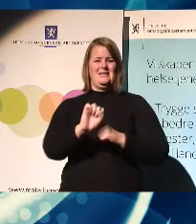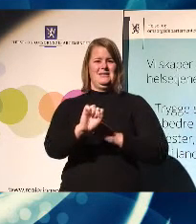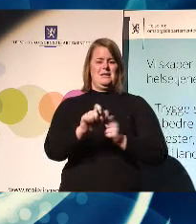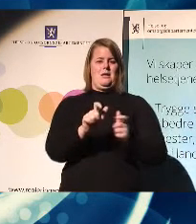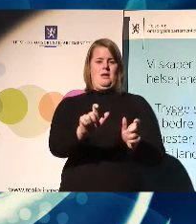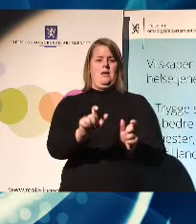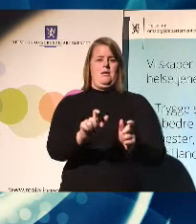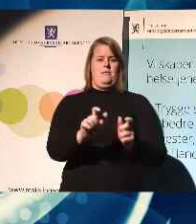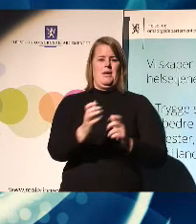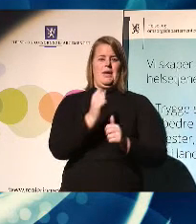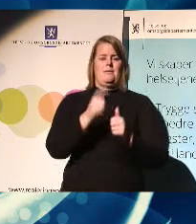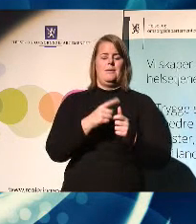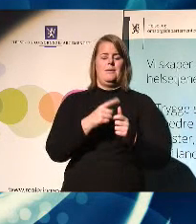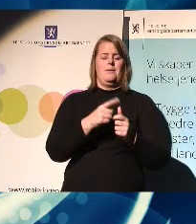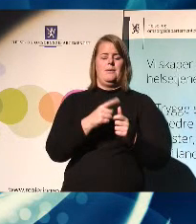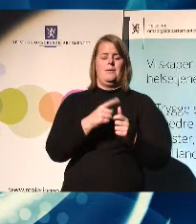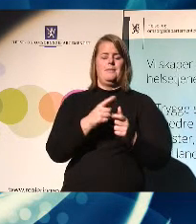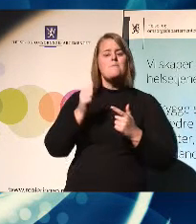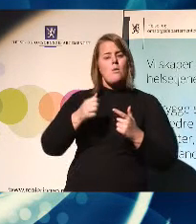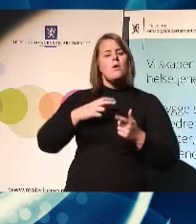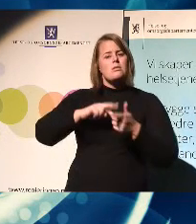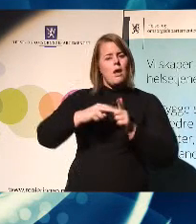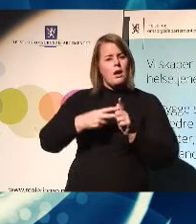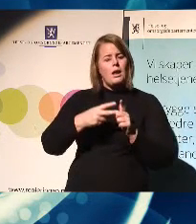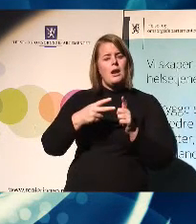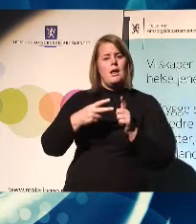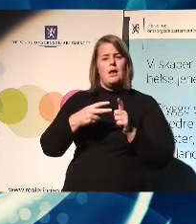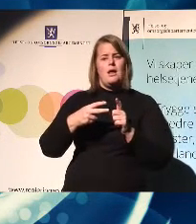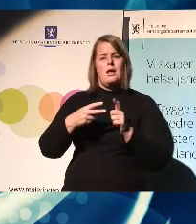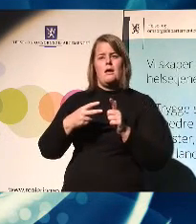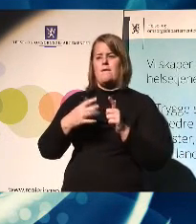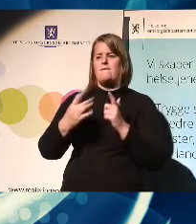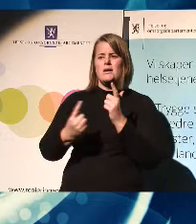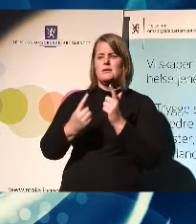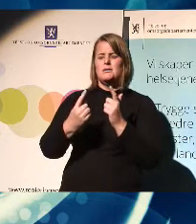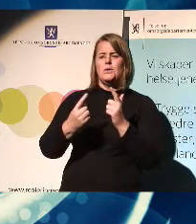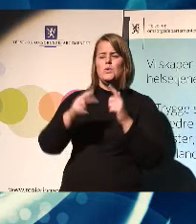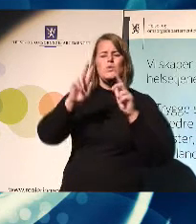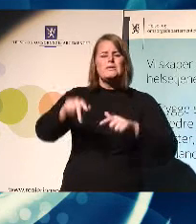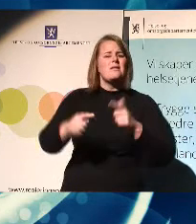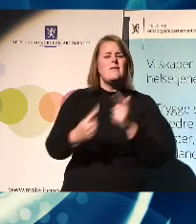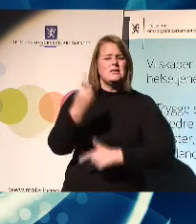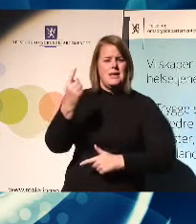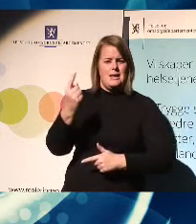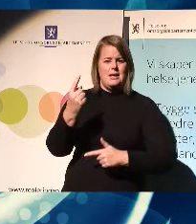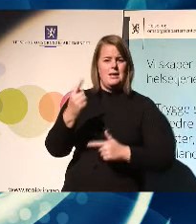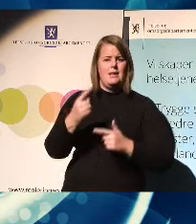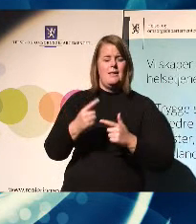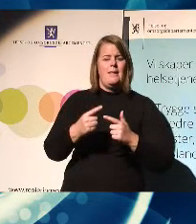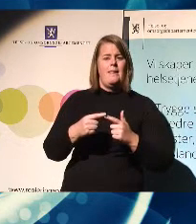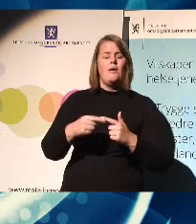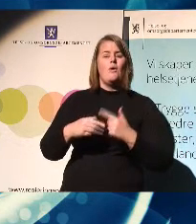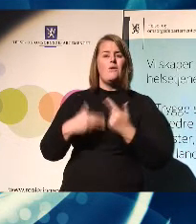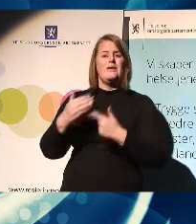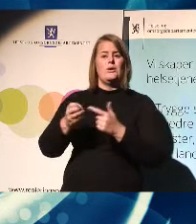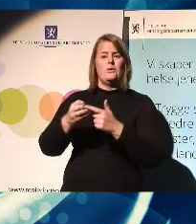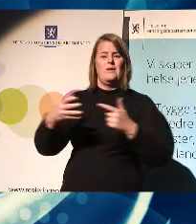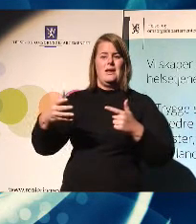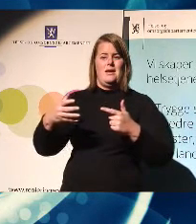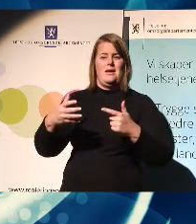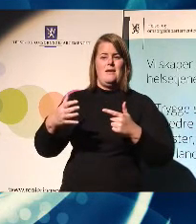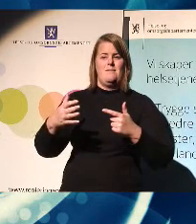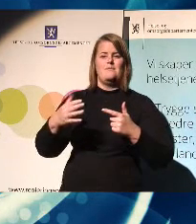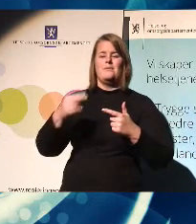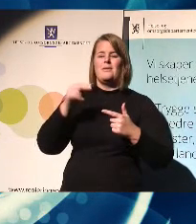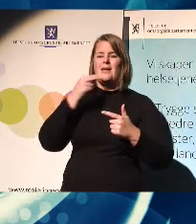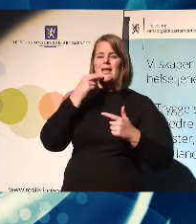en all hazards approach, altså vi må kunne håndtere det som råker oss på en måte uansett. Og vi må videreutvikle det som på gammelt